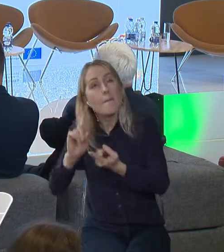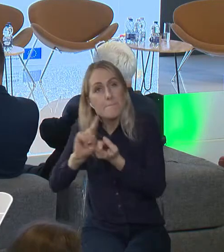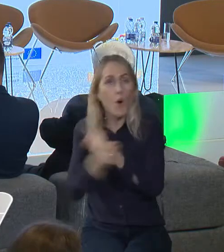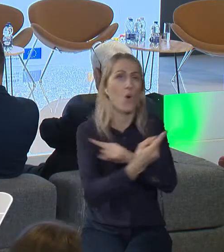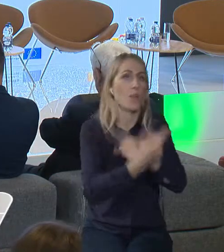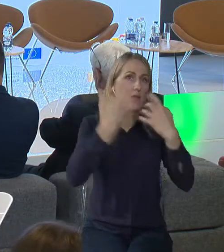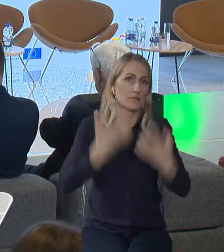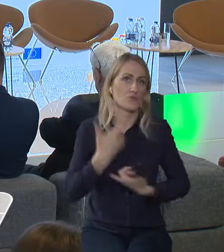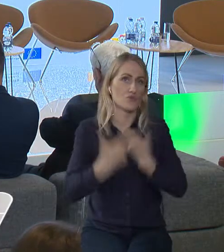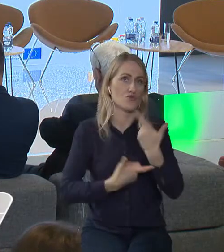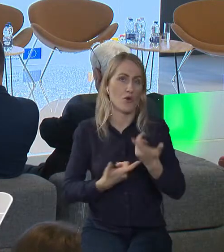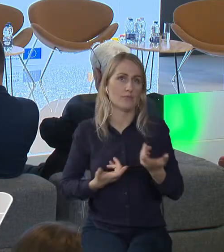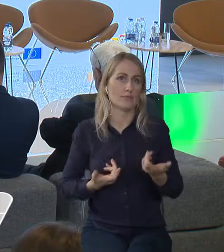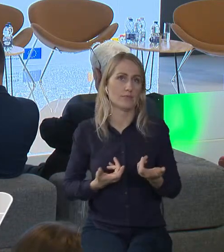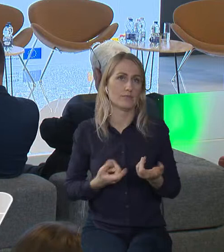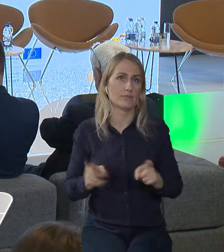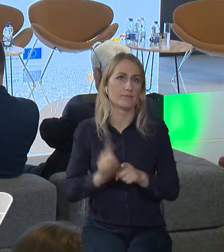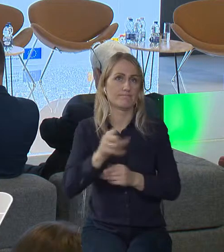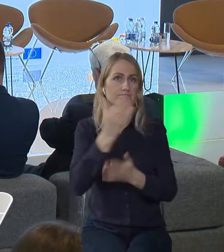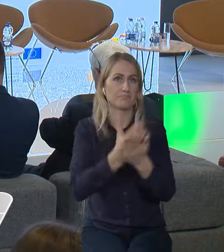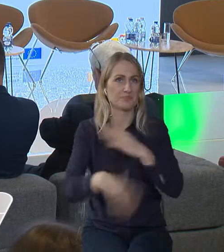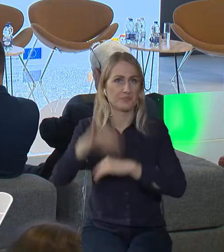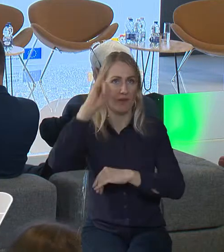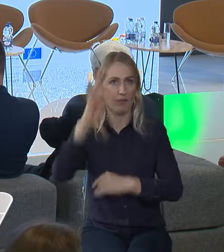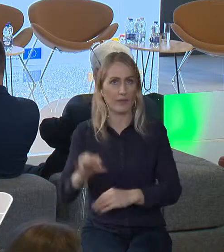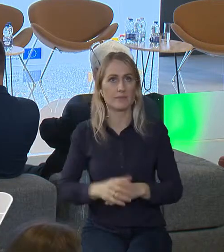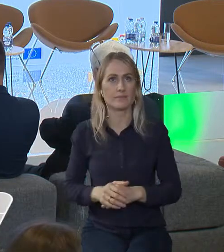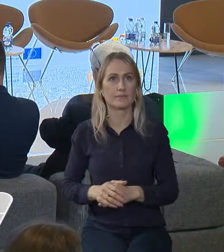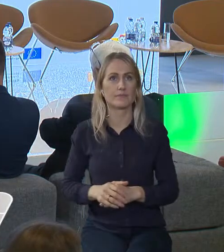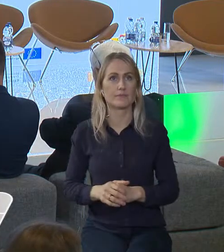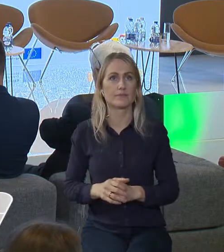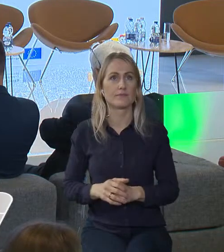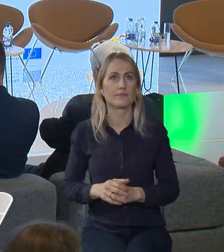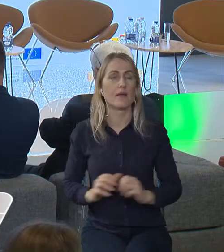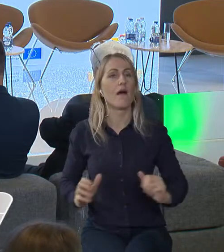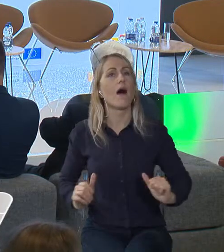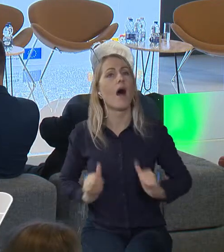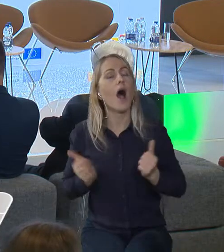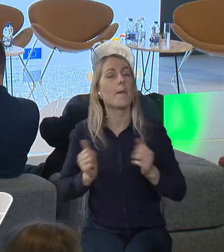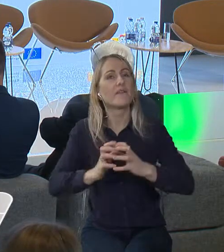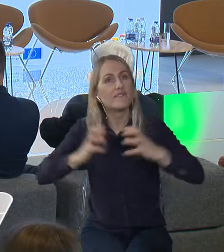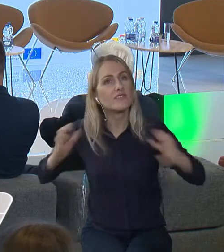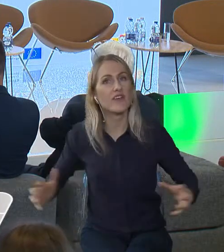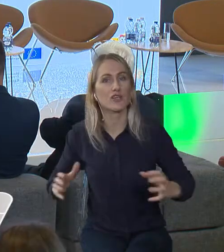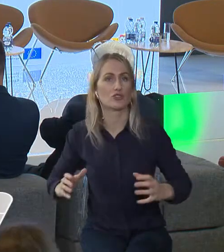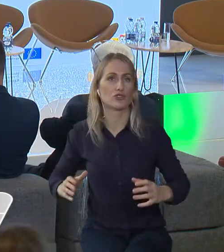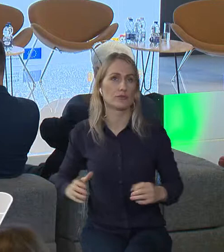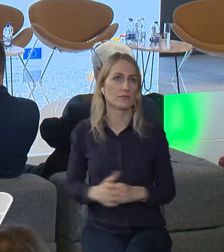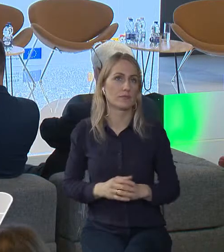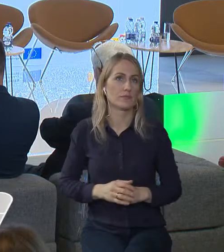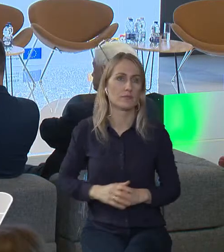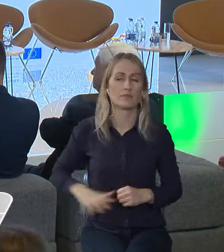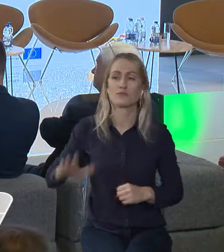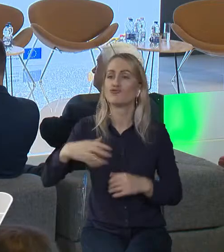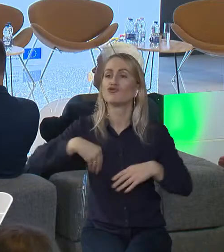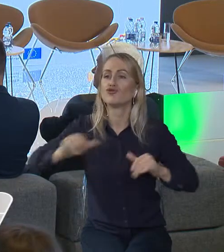wprowadzić do właśnie naszego systemu IT, tak żeby poszerzyć zakres tych wszystkich